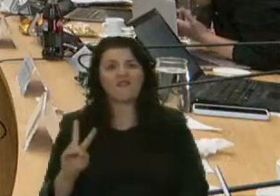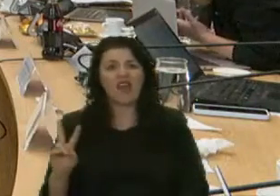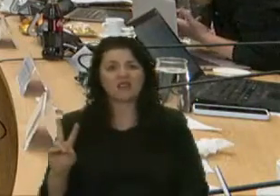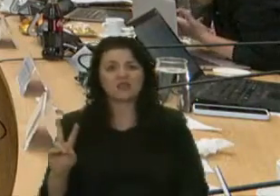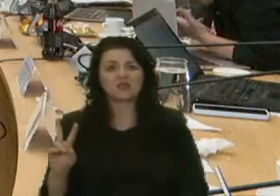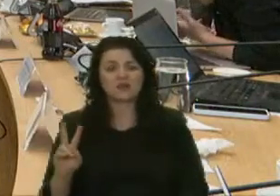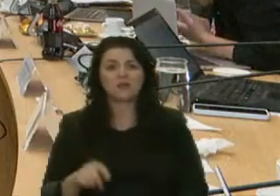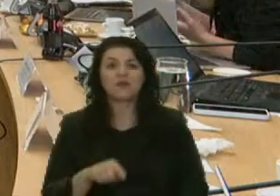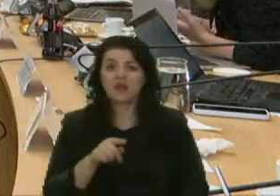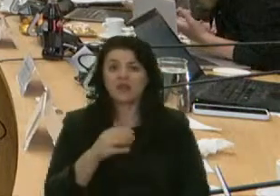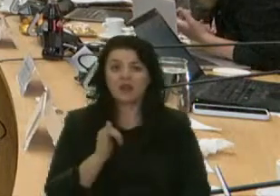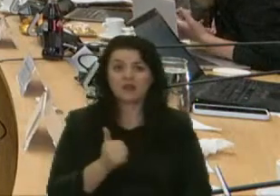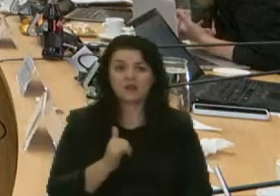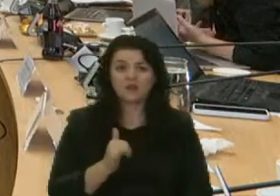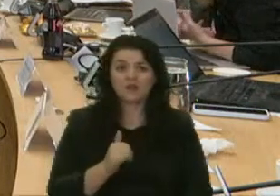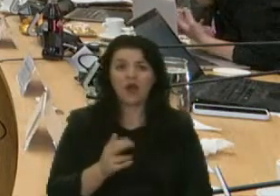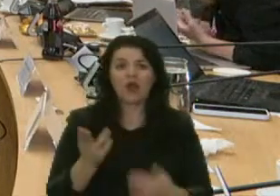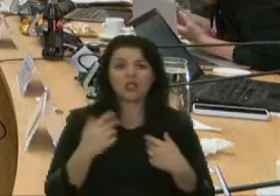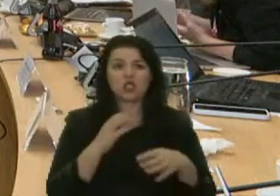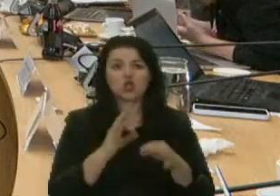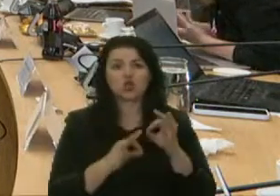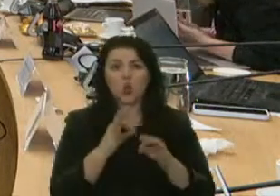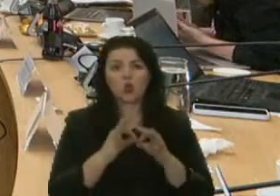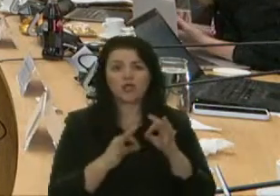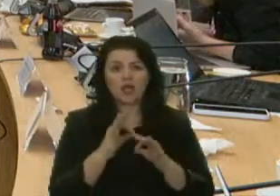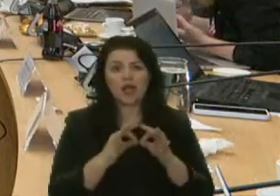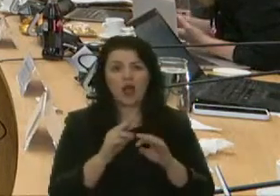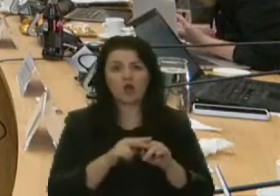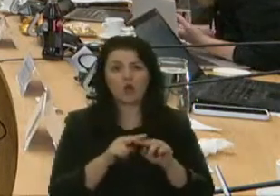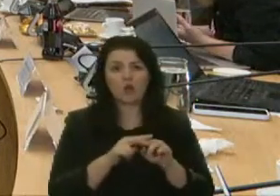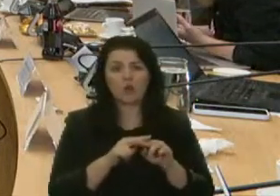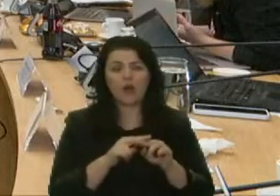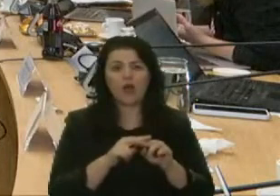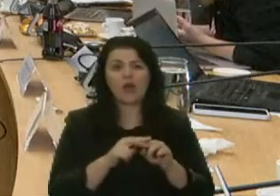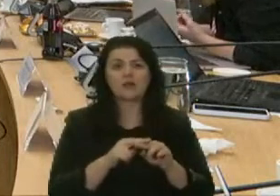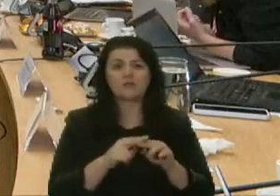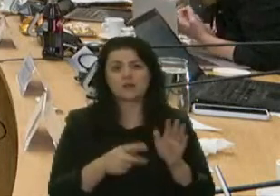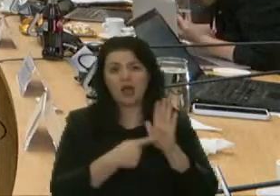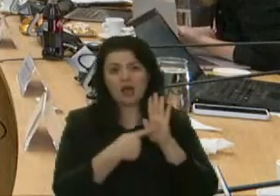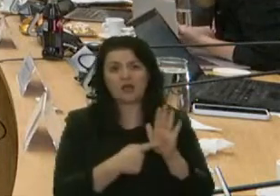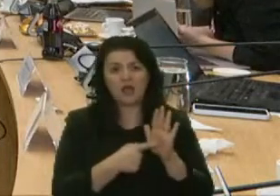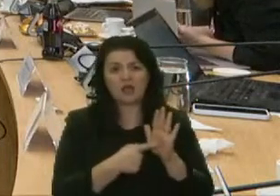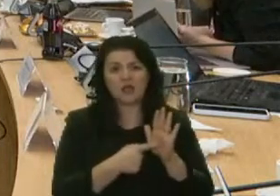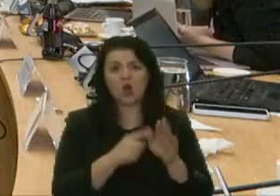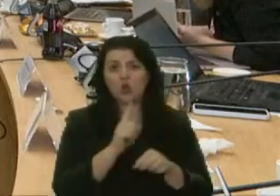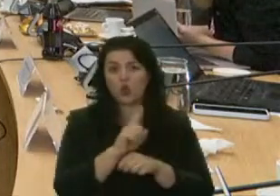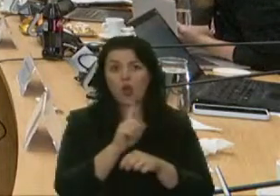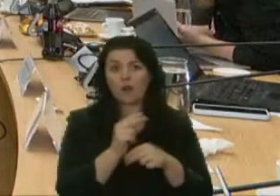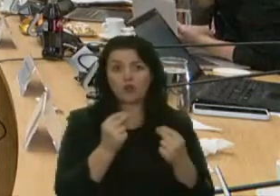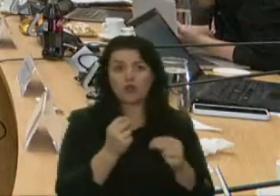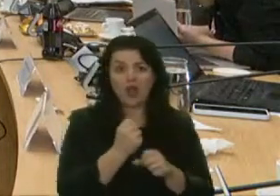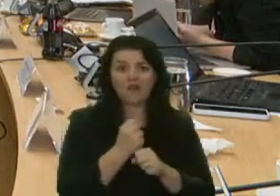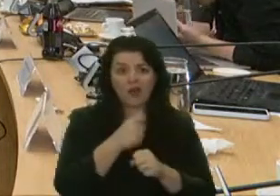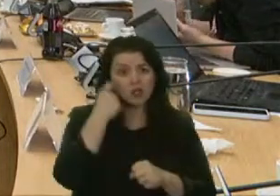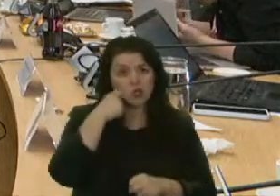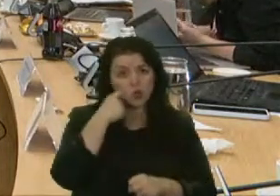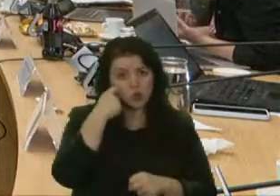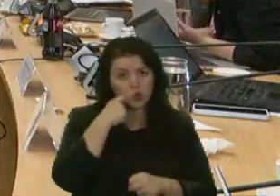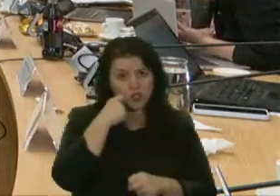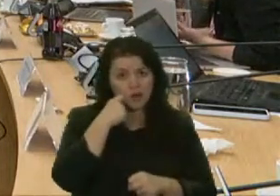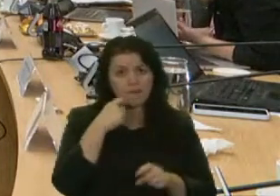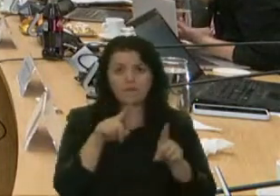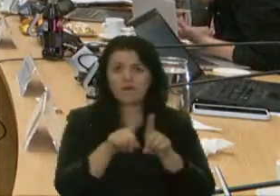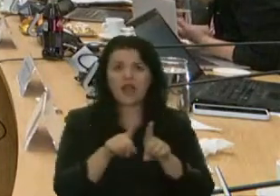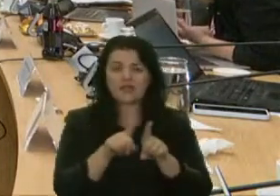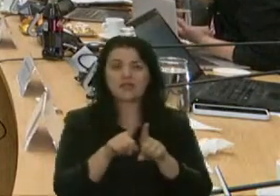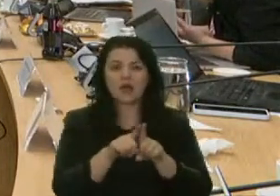o realitate pe care o arată studiile la fel cum Veniți dumneavoastră cu studiile care arată și lucrurile bune care se fac în Cluj Napoca de asemenea